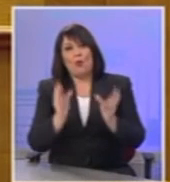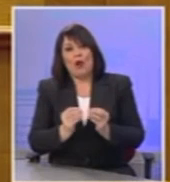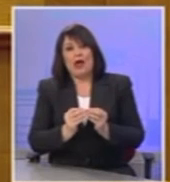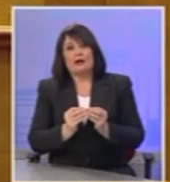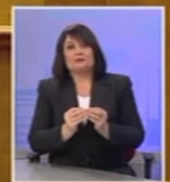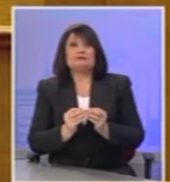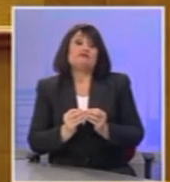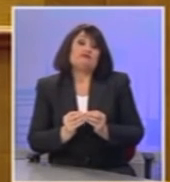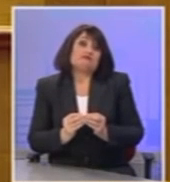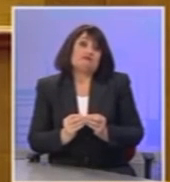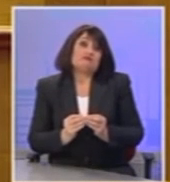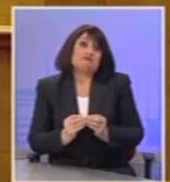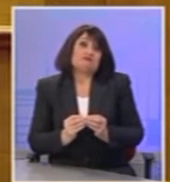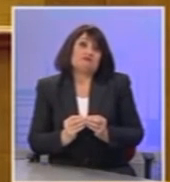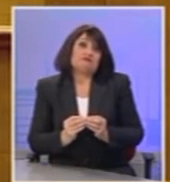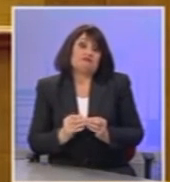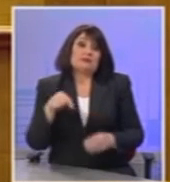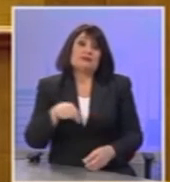και σε αυτό,